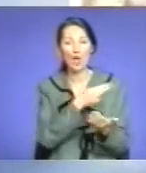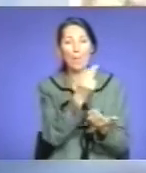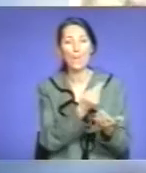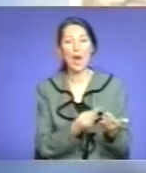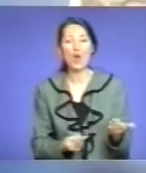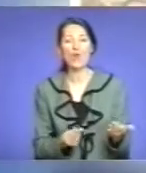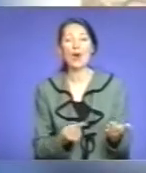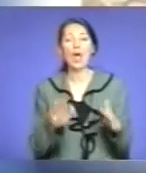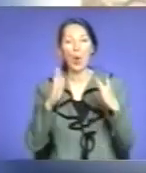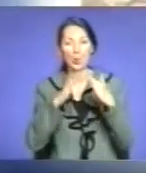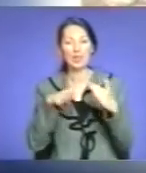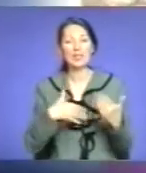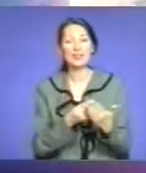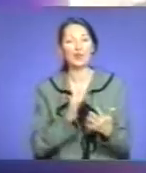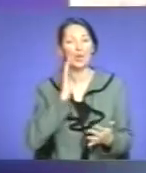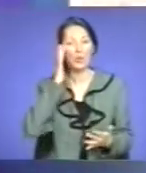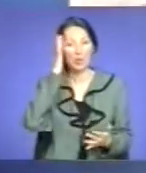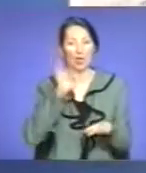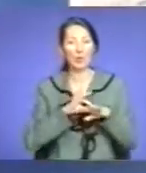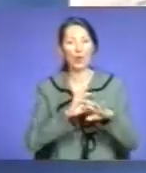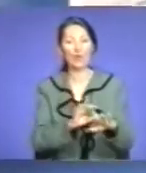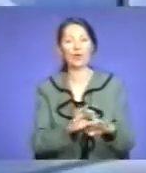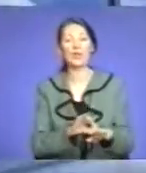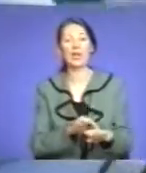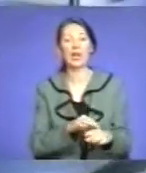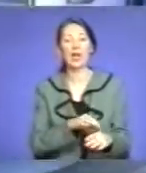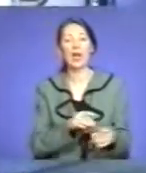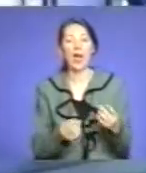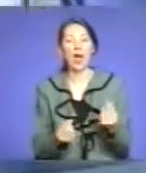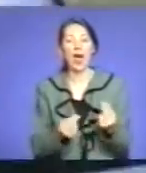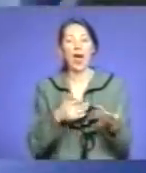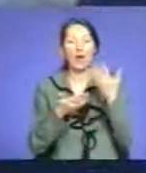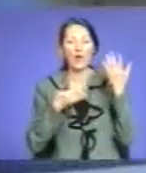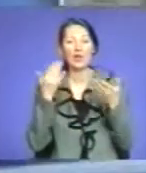будинок своєї мрії, провели веселкову ігротеку.